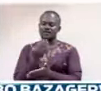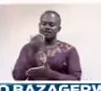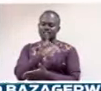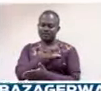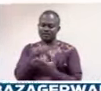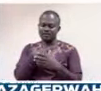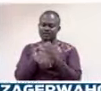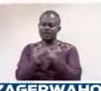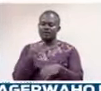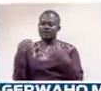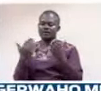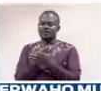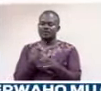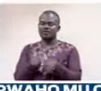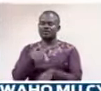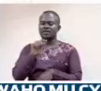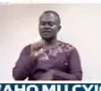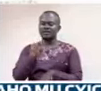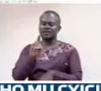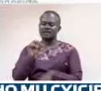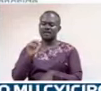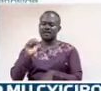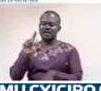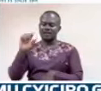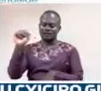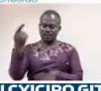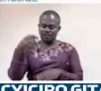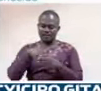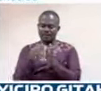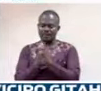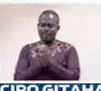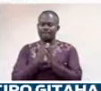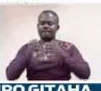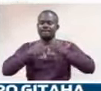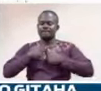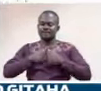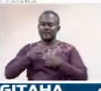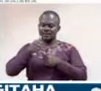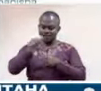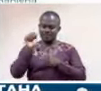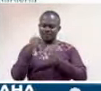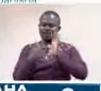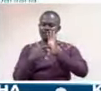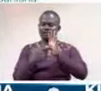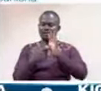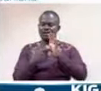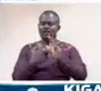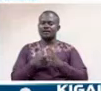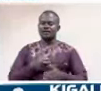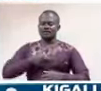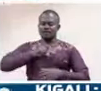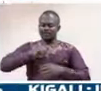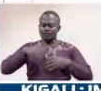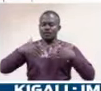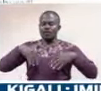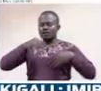mu mirimo mishya nka Karidinali wa mbere mu mateka y'u Rwanda. Iri kamba wambitswe ni ishema kuri we no kuri Kiliziya Gatolika